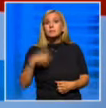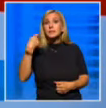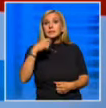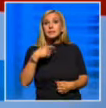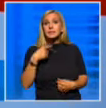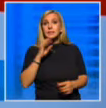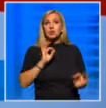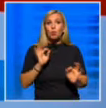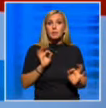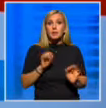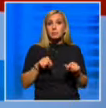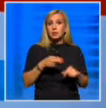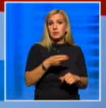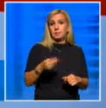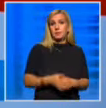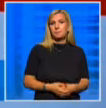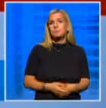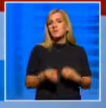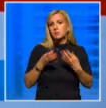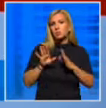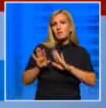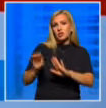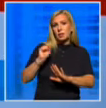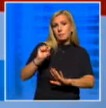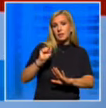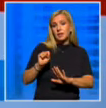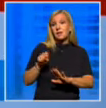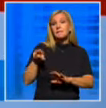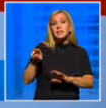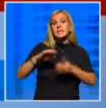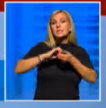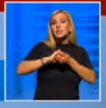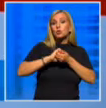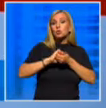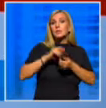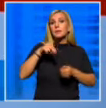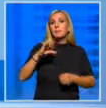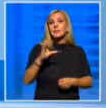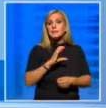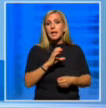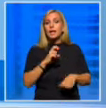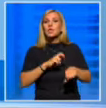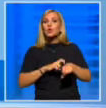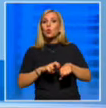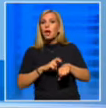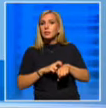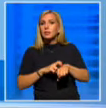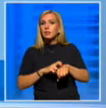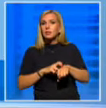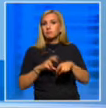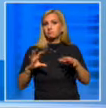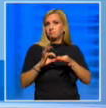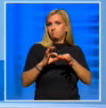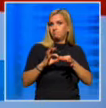Може ли промяната в един момент да се окажете съюзник с ДПС Доган, може ли след